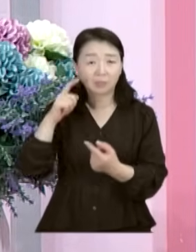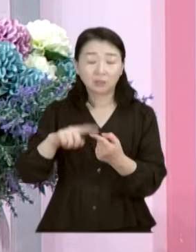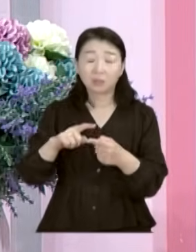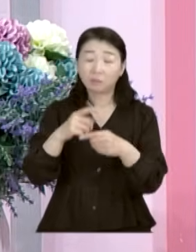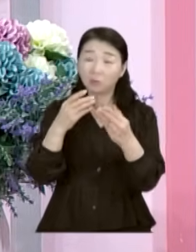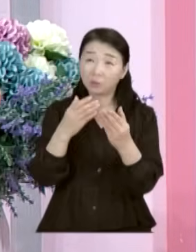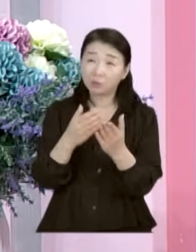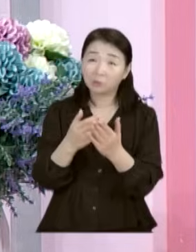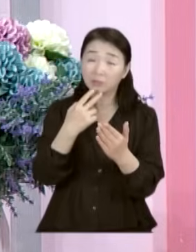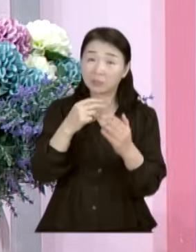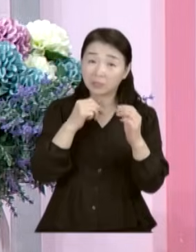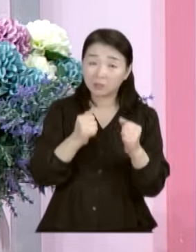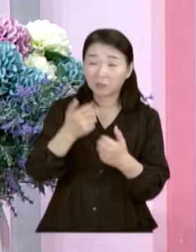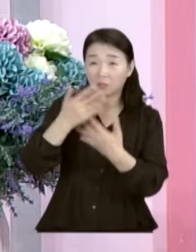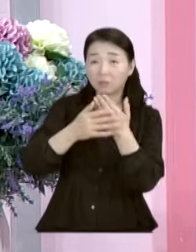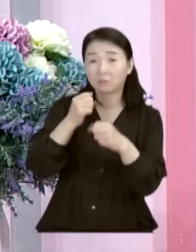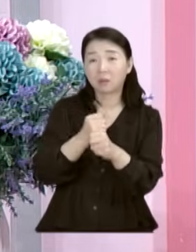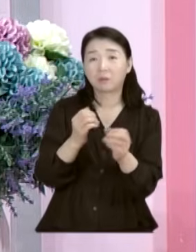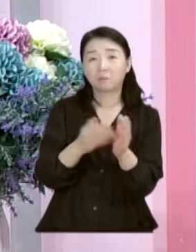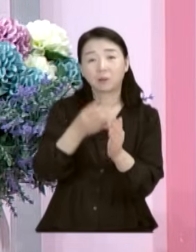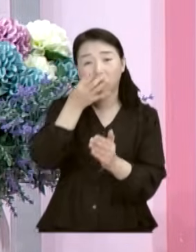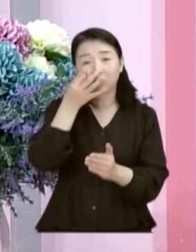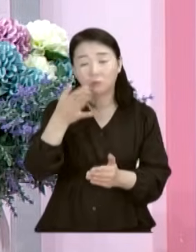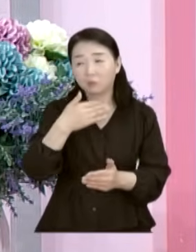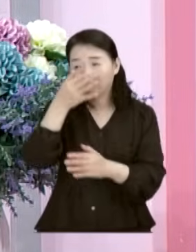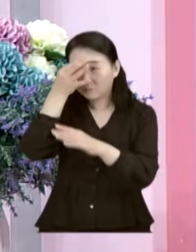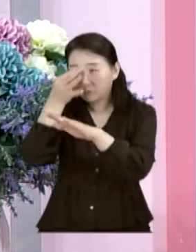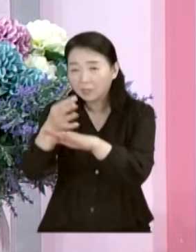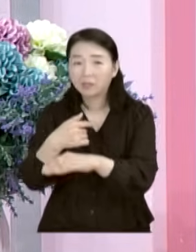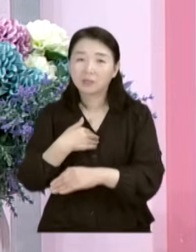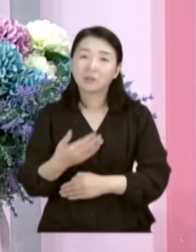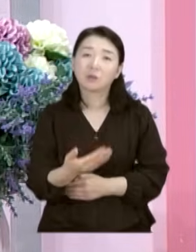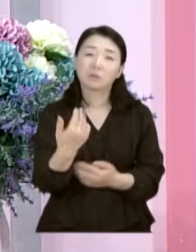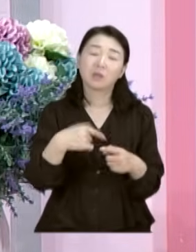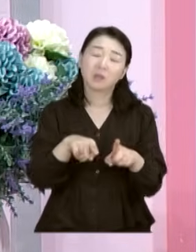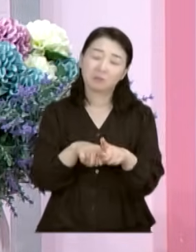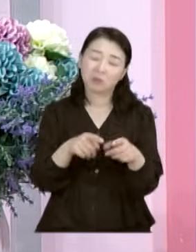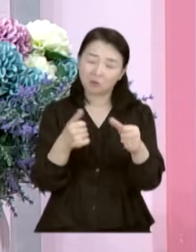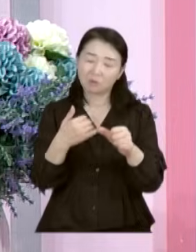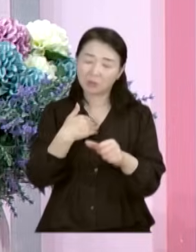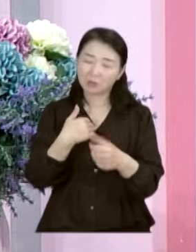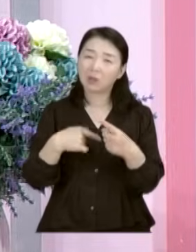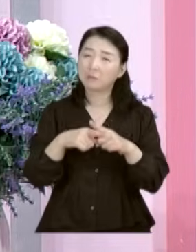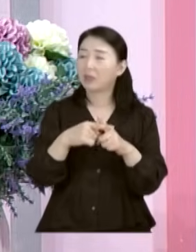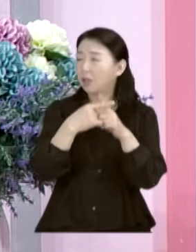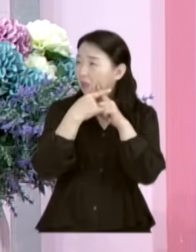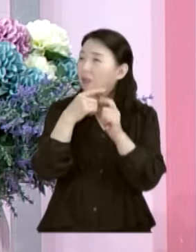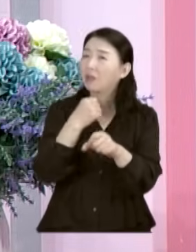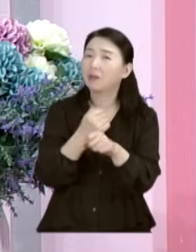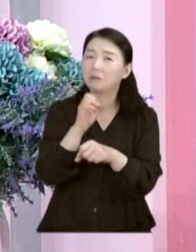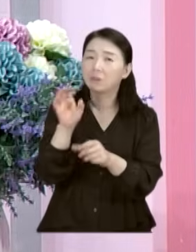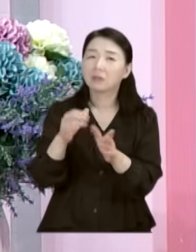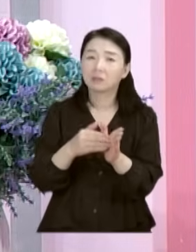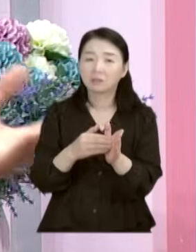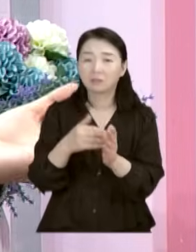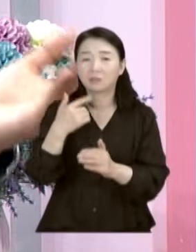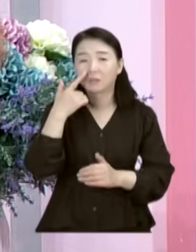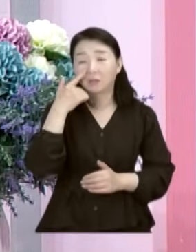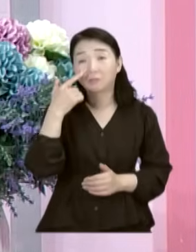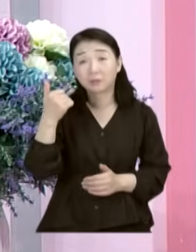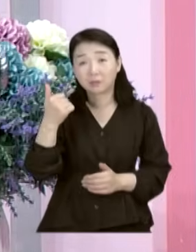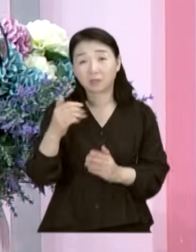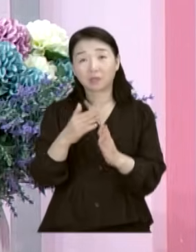살았던 걸 영상으로 만들어서 보여드리고 미안하다고 나도 같이 여러분들이 죽으려면 함께 순교하겠다 했는데